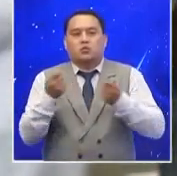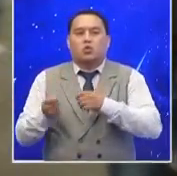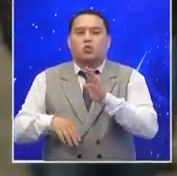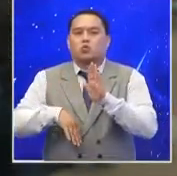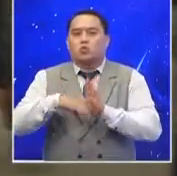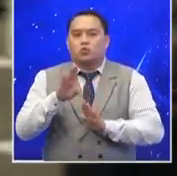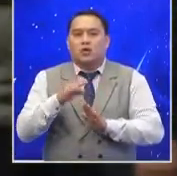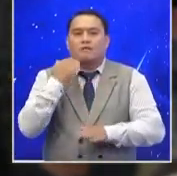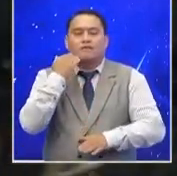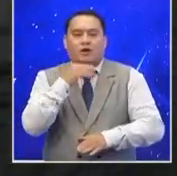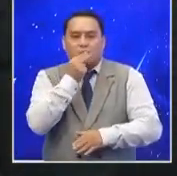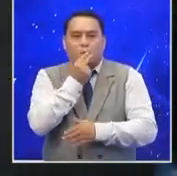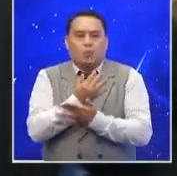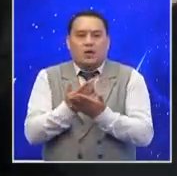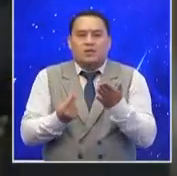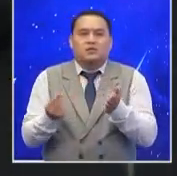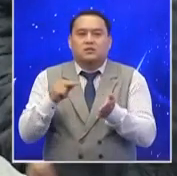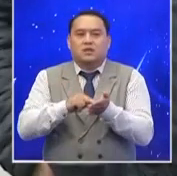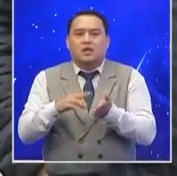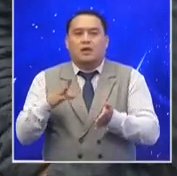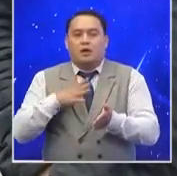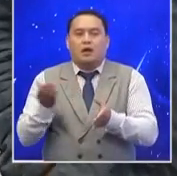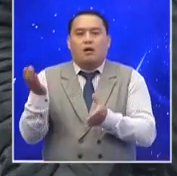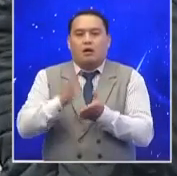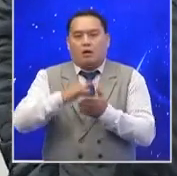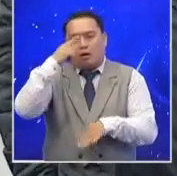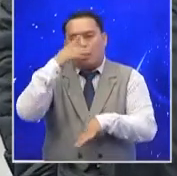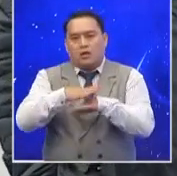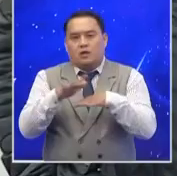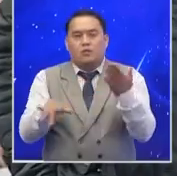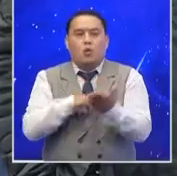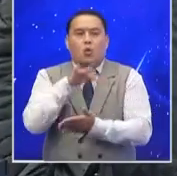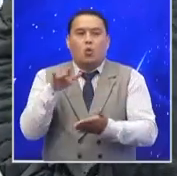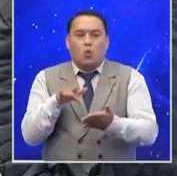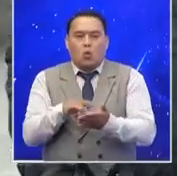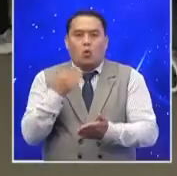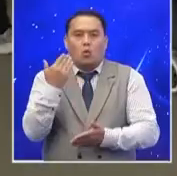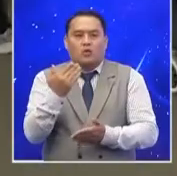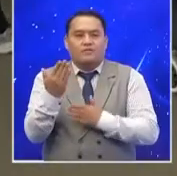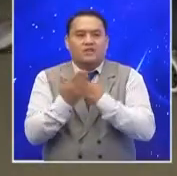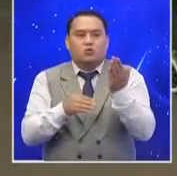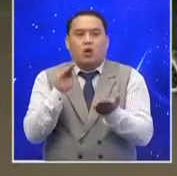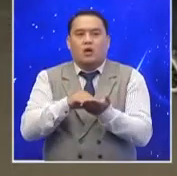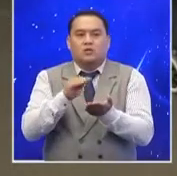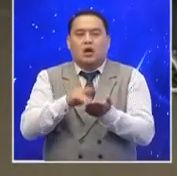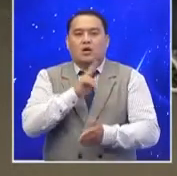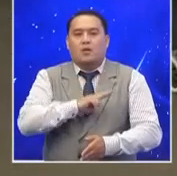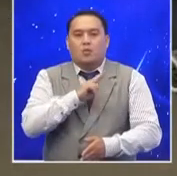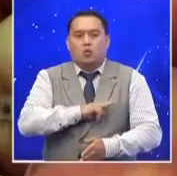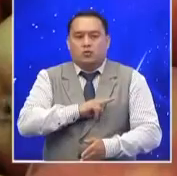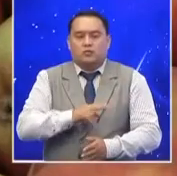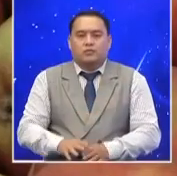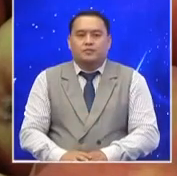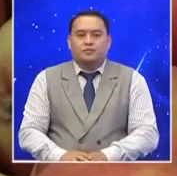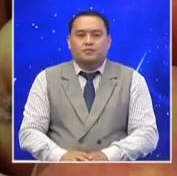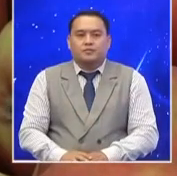лучшее. С качеством продукции и ценами на ярмарке ознакомился аким столицы. Алтай Кульгинов дал высокую оценку работе ЖТСУ-ских